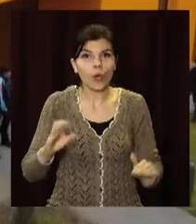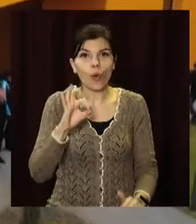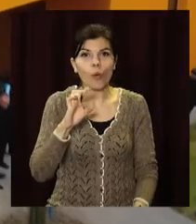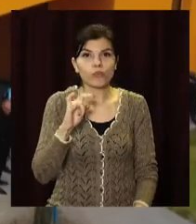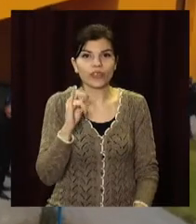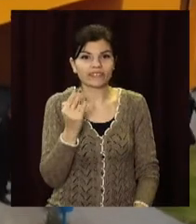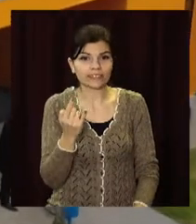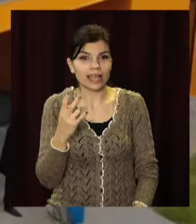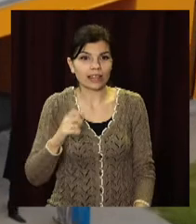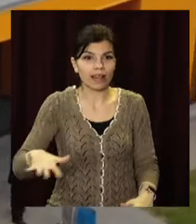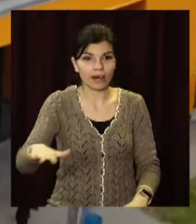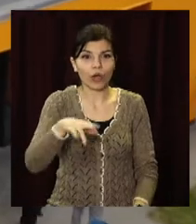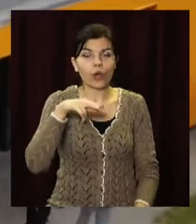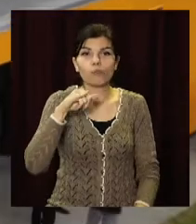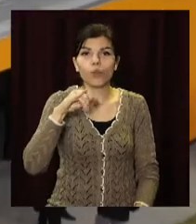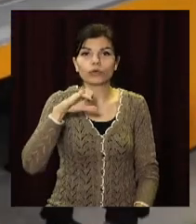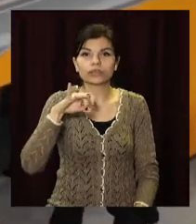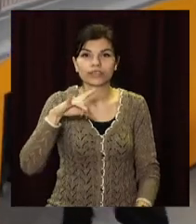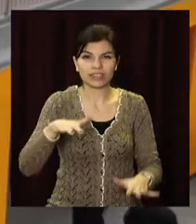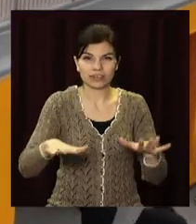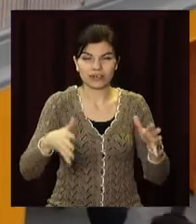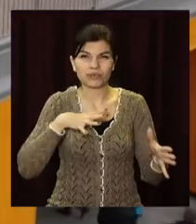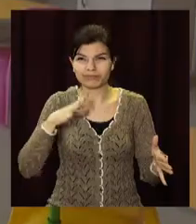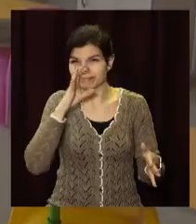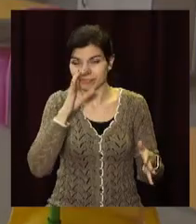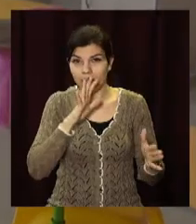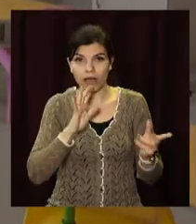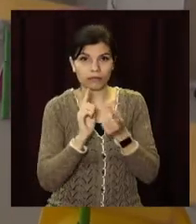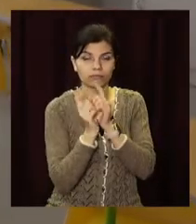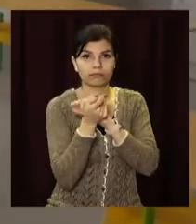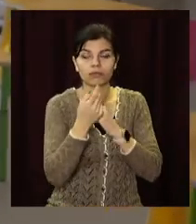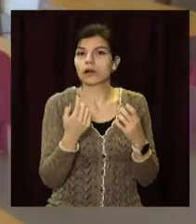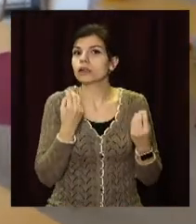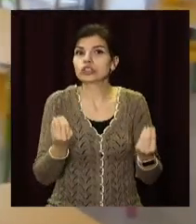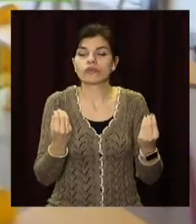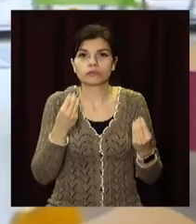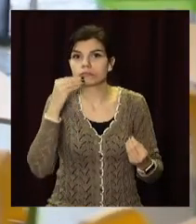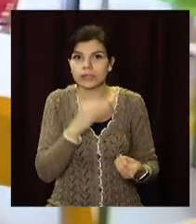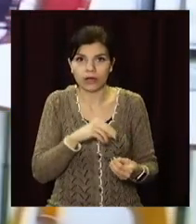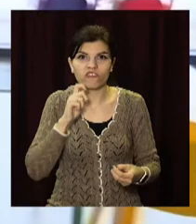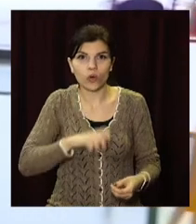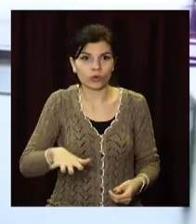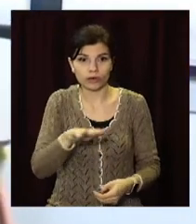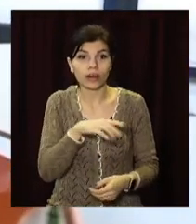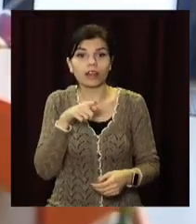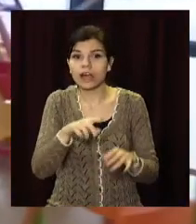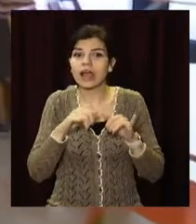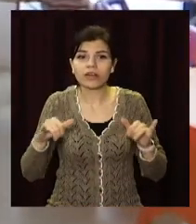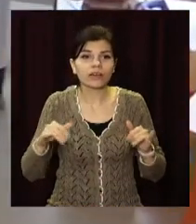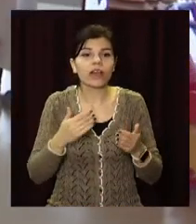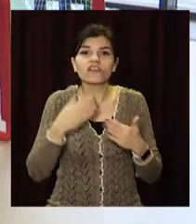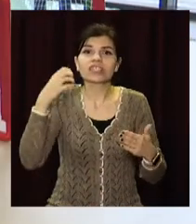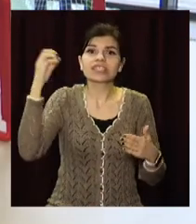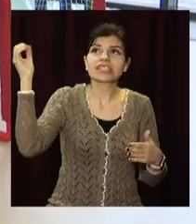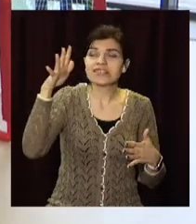Обухівці, збудований на пустирі 3 роки тому, здобув славу найсучаснішого та унікального в Україні. Для гармонійного розвитку дітей тут є все – від